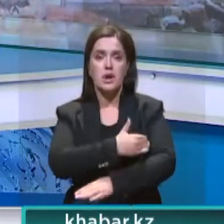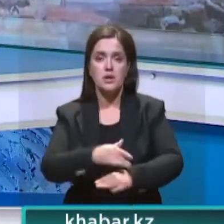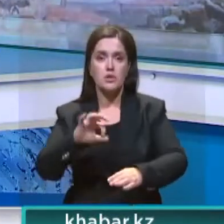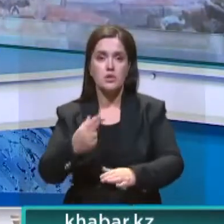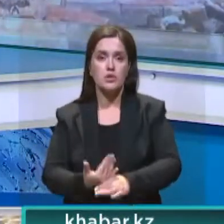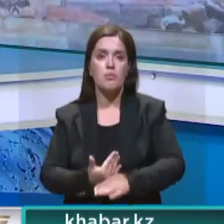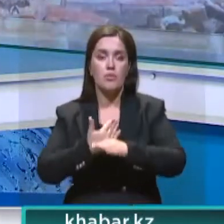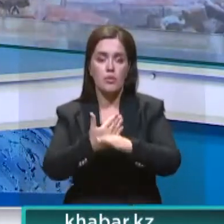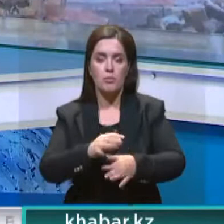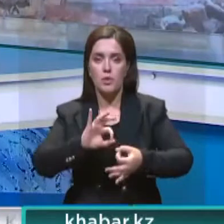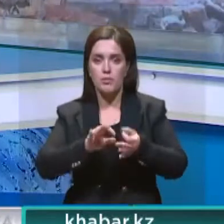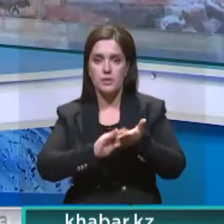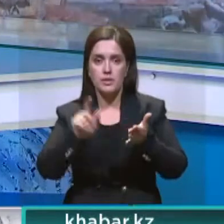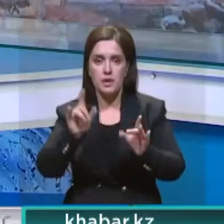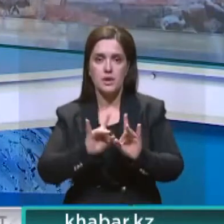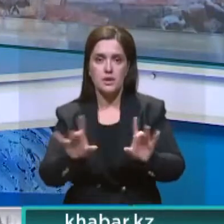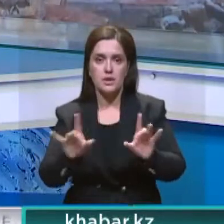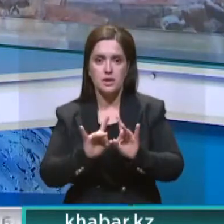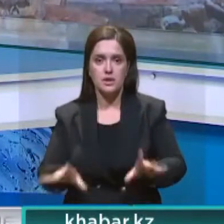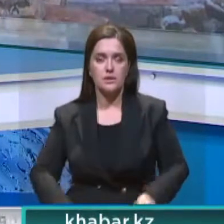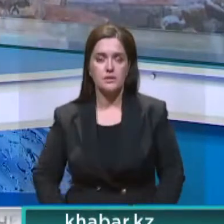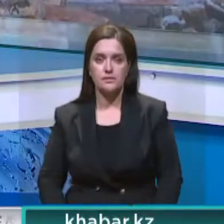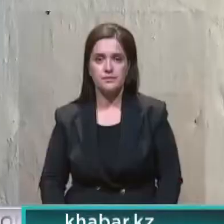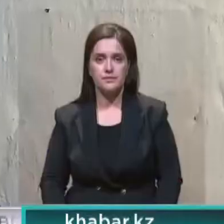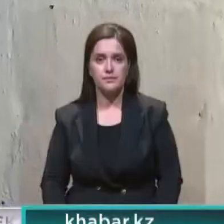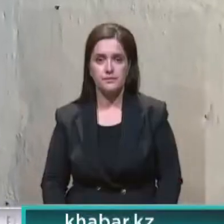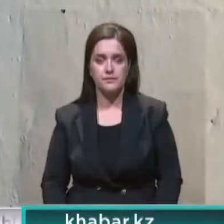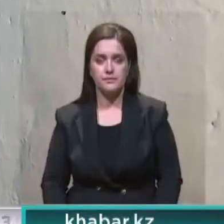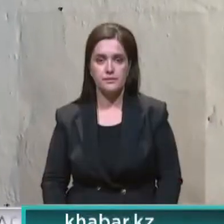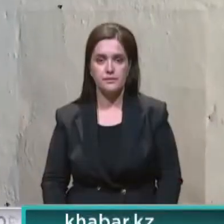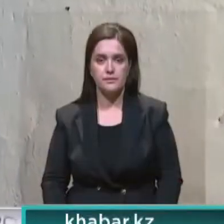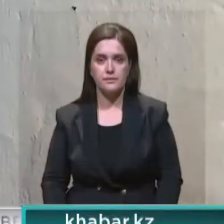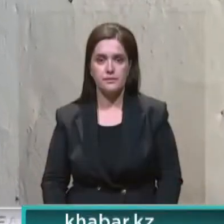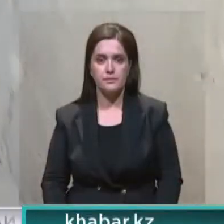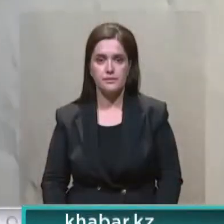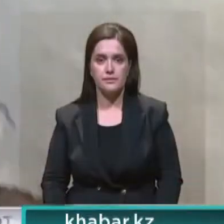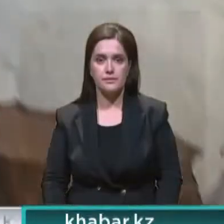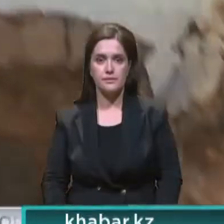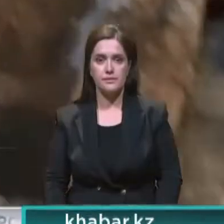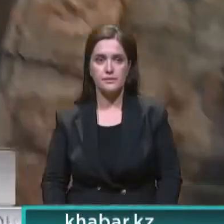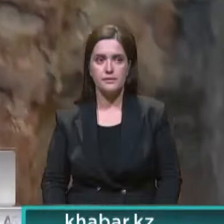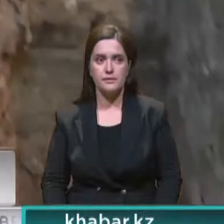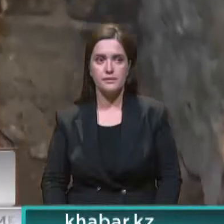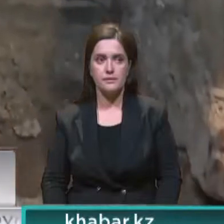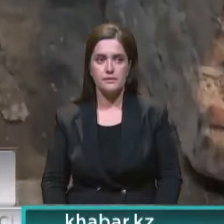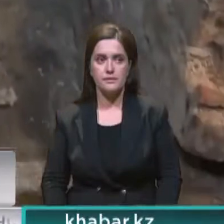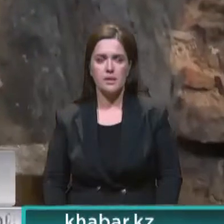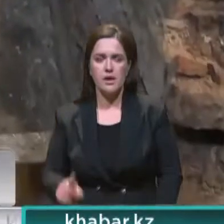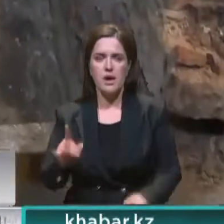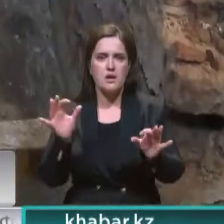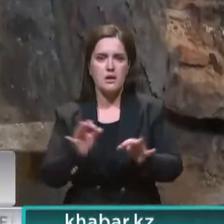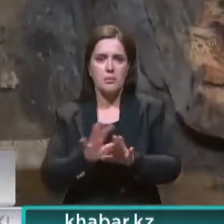адресной социальной помощи. Подробнее Татьяна Ковалева. Данная печка вот забитая была. И неправильно сложено